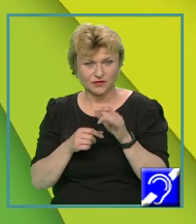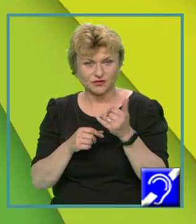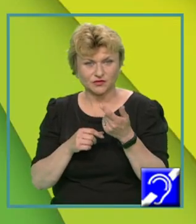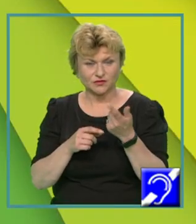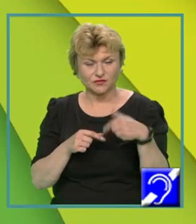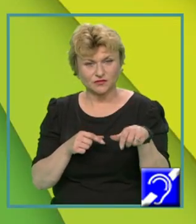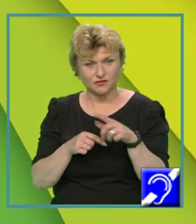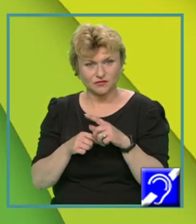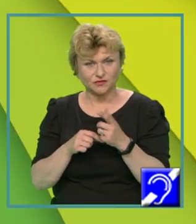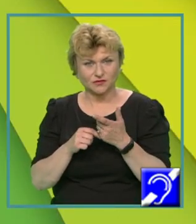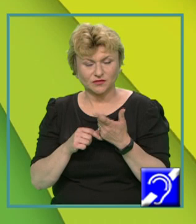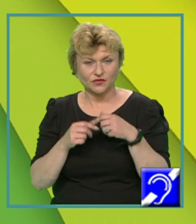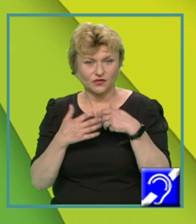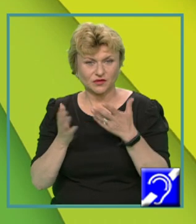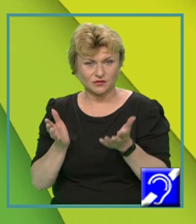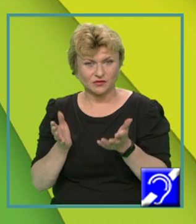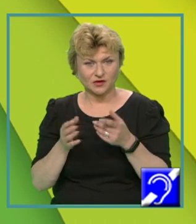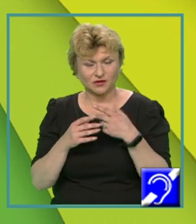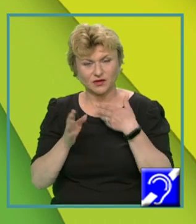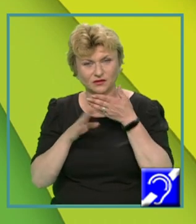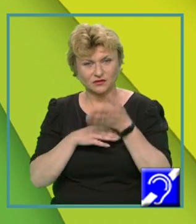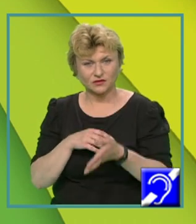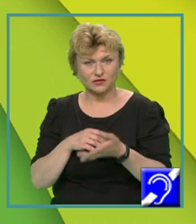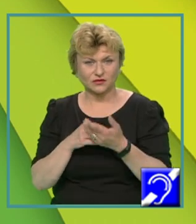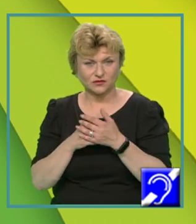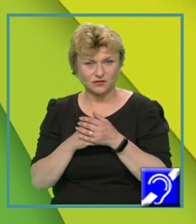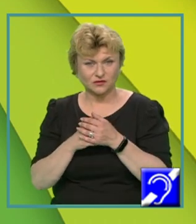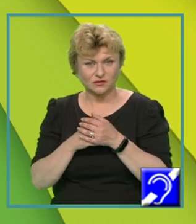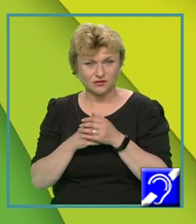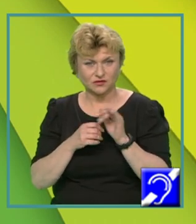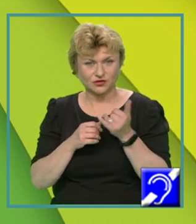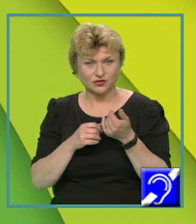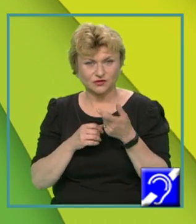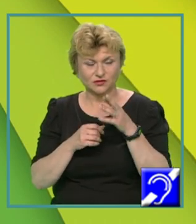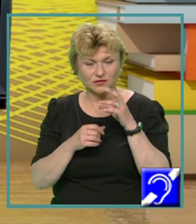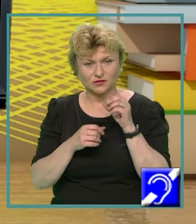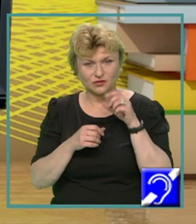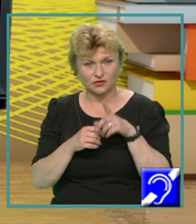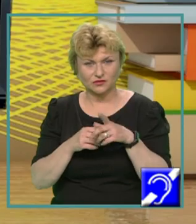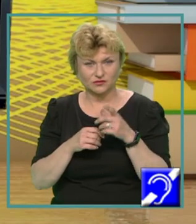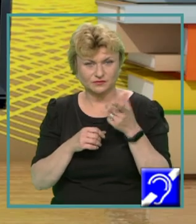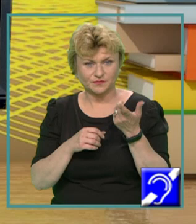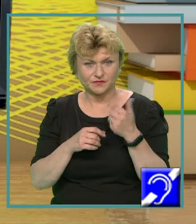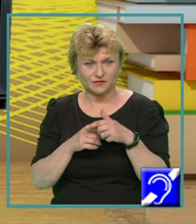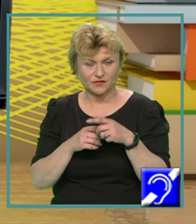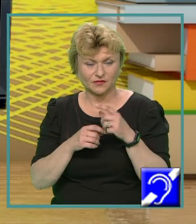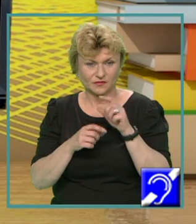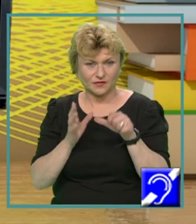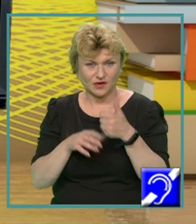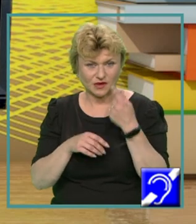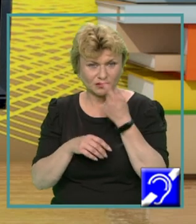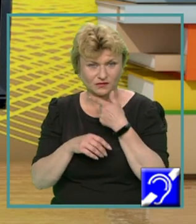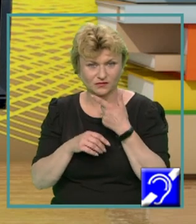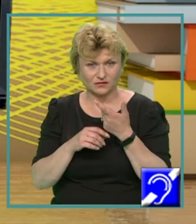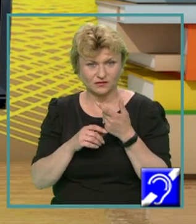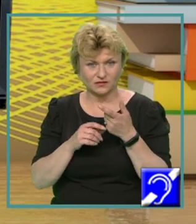ARN-ul ribozomal foarte mare, prezent în interiorul ribozomilor, are rol în translație. Mai întâi să ne uităm puțin la structura